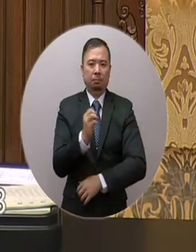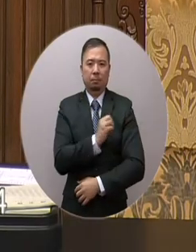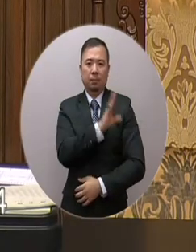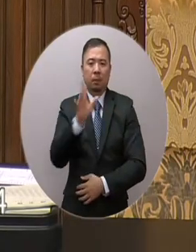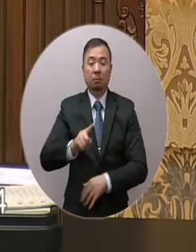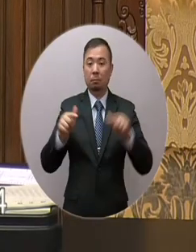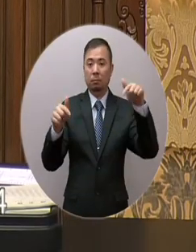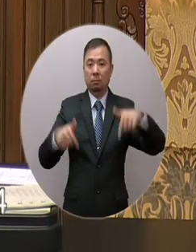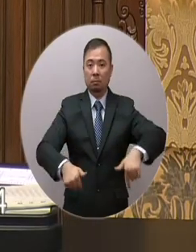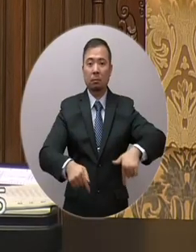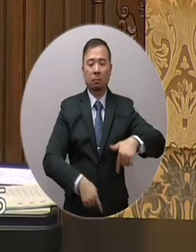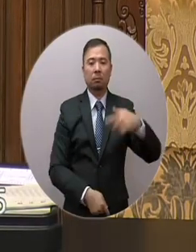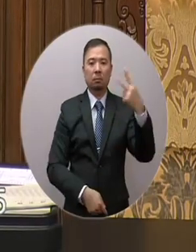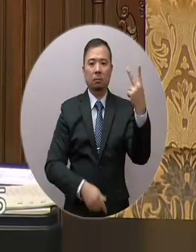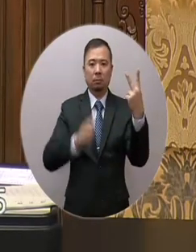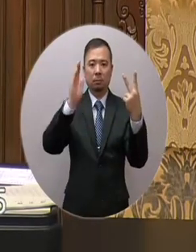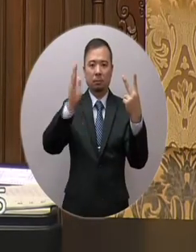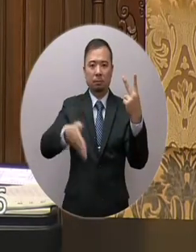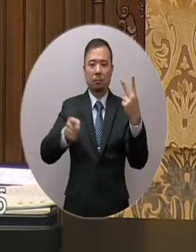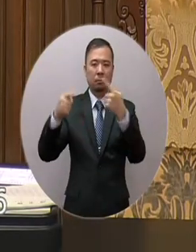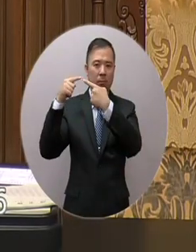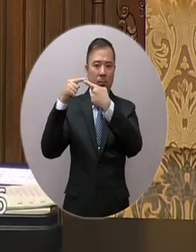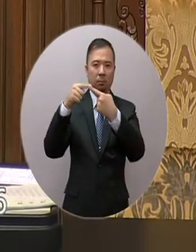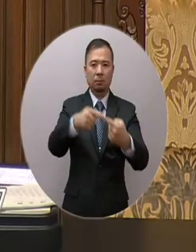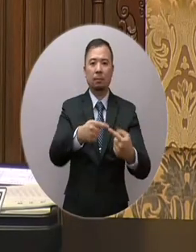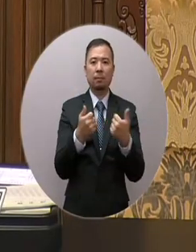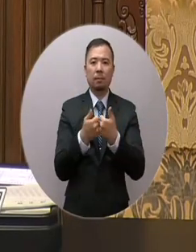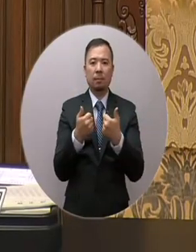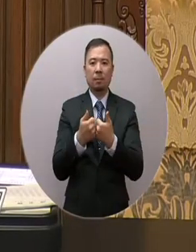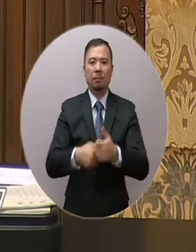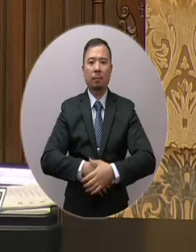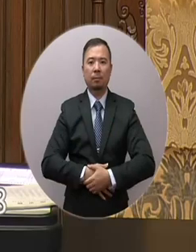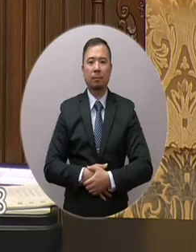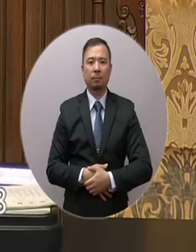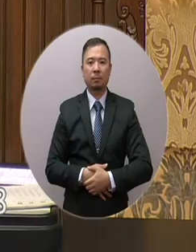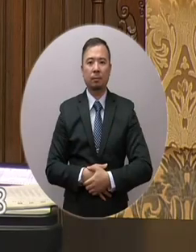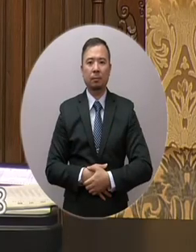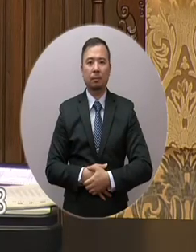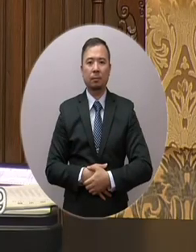午2:30继续开会，进行